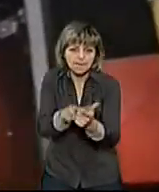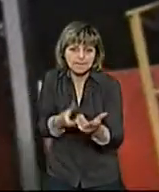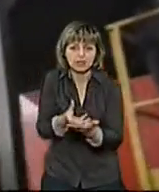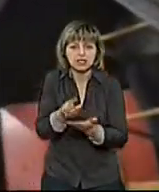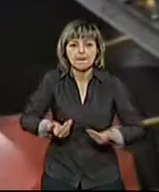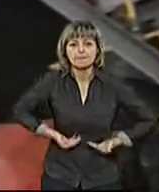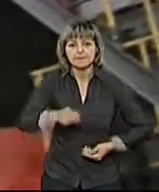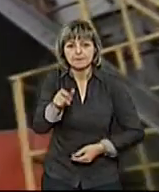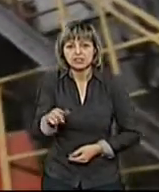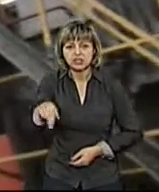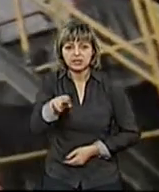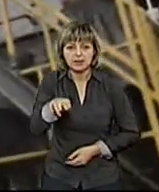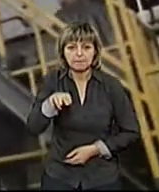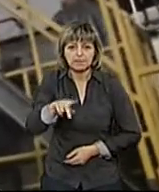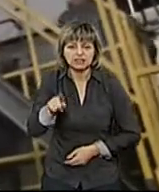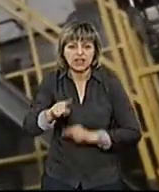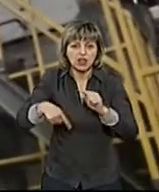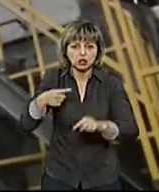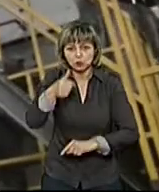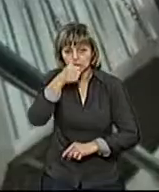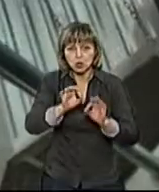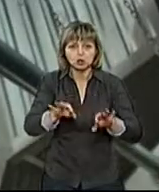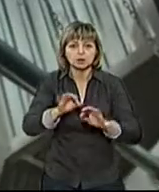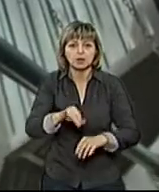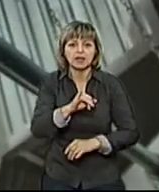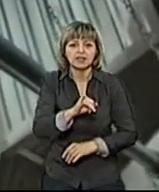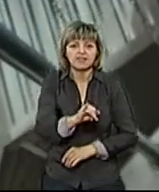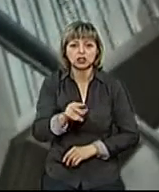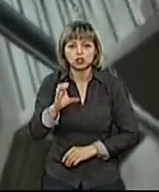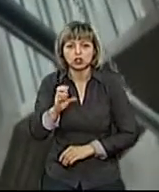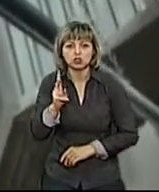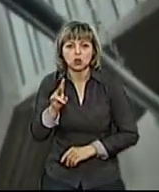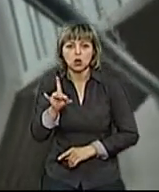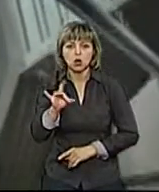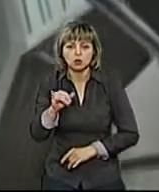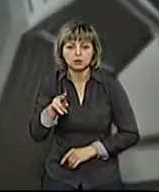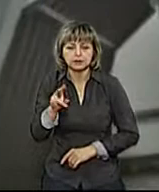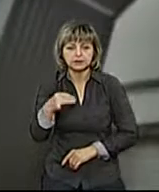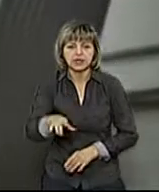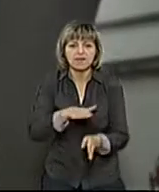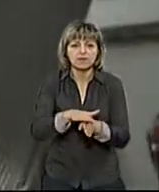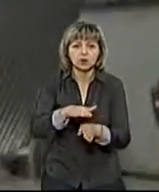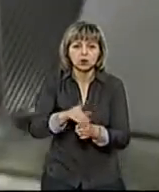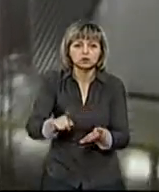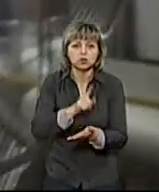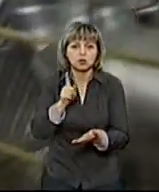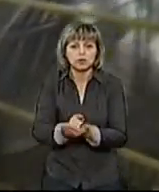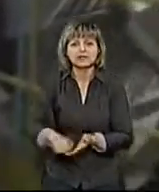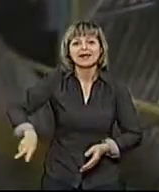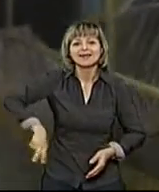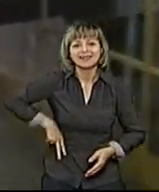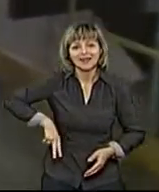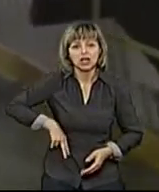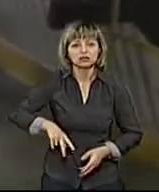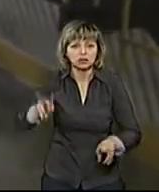мешканці мікрорайону ДПЗ наступного місяця, розповів Іван Скорубський, виконувач обов'язків директора державного комунального